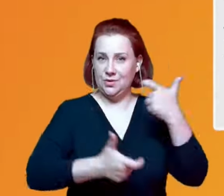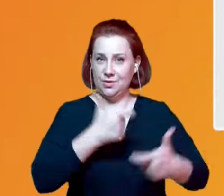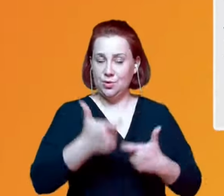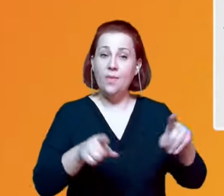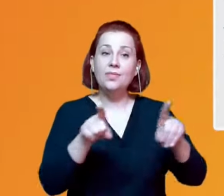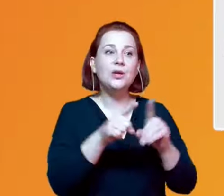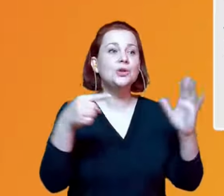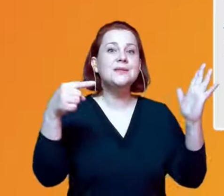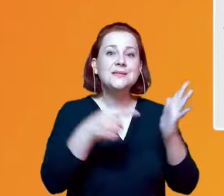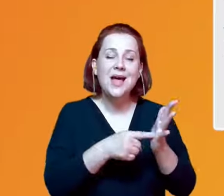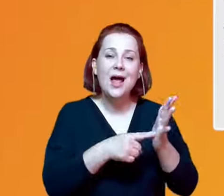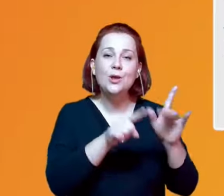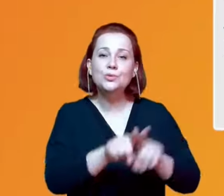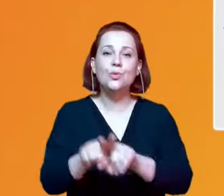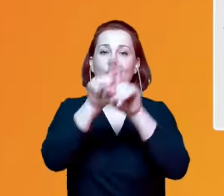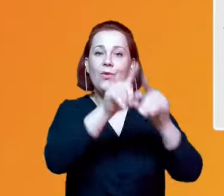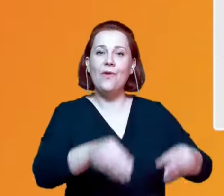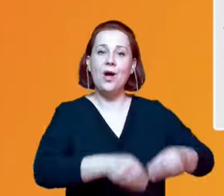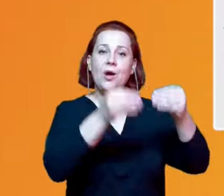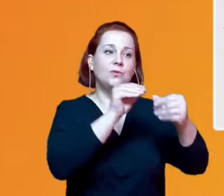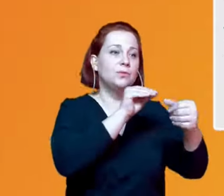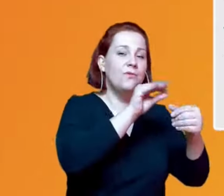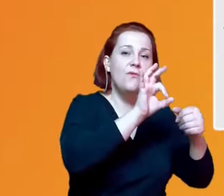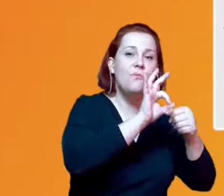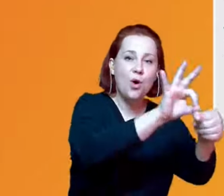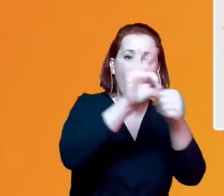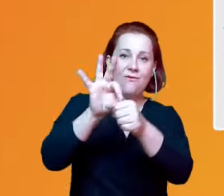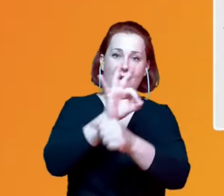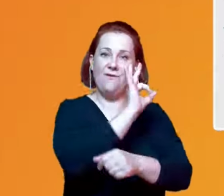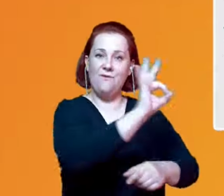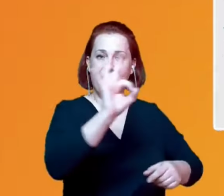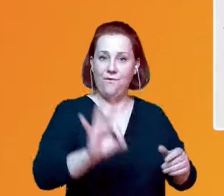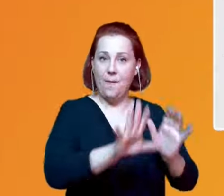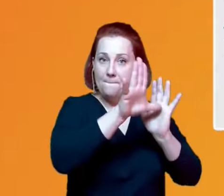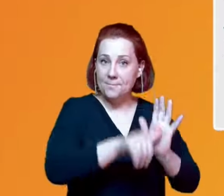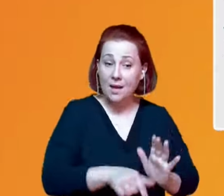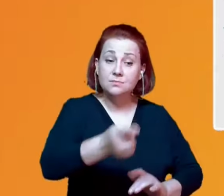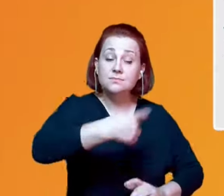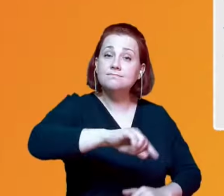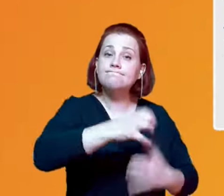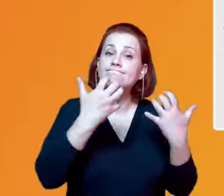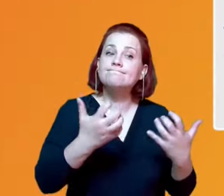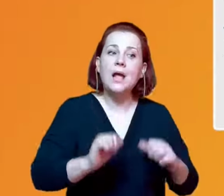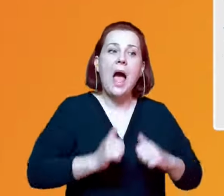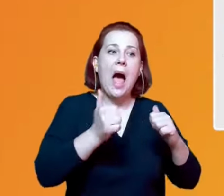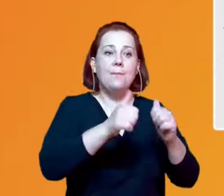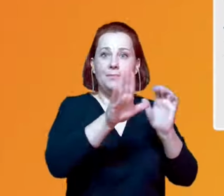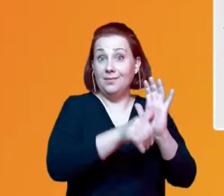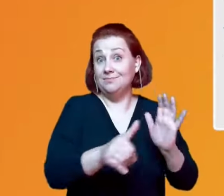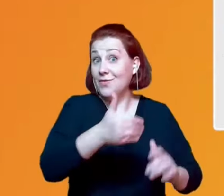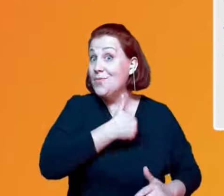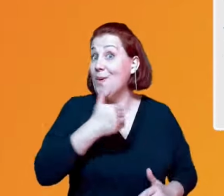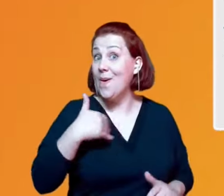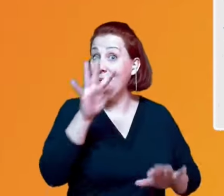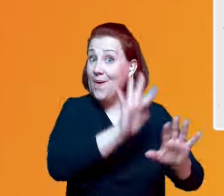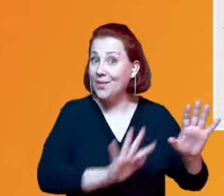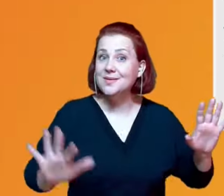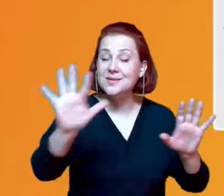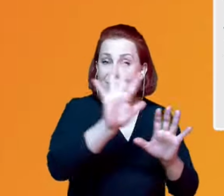celów zrównoważonego rozwoju w miastach. I zależy nam na tym, aby miasta, szczególnie miasta polskie,